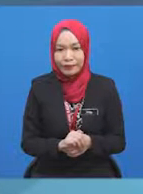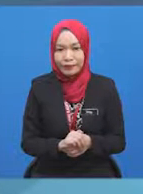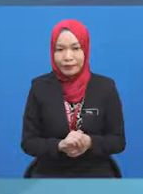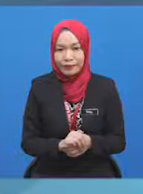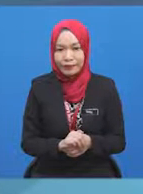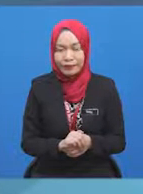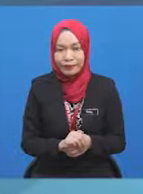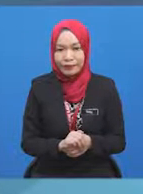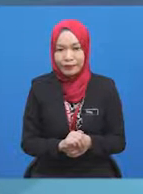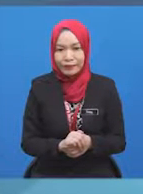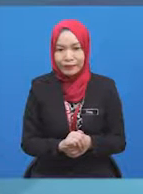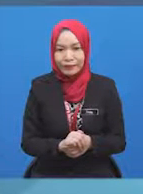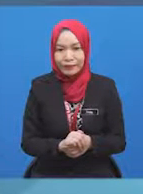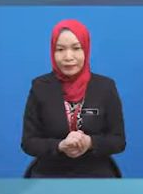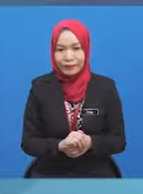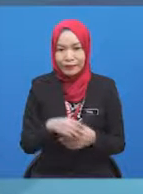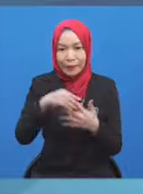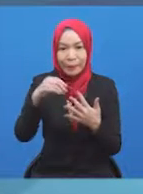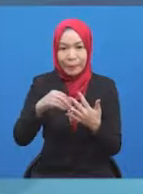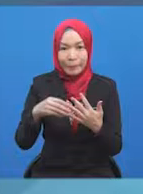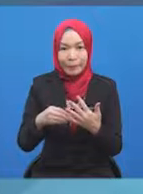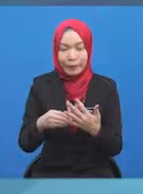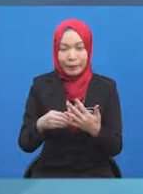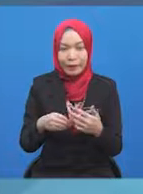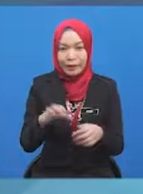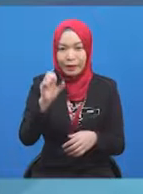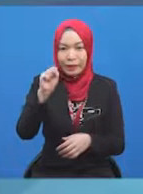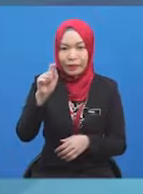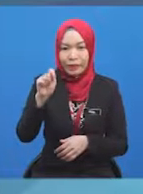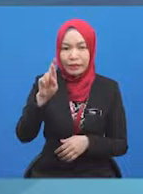Pilih Swap Fill dan pilih Stroke.